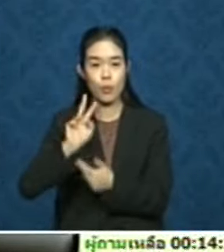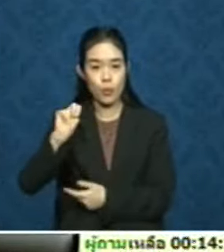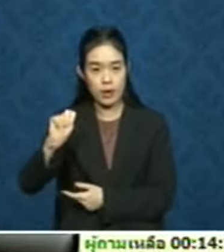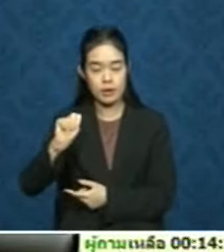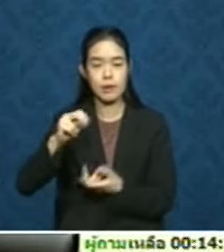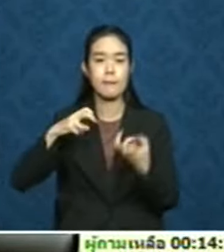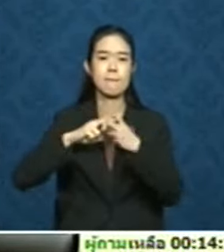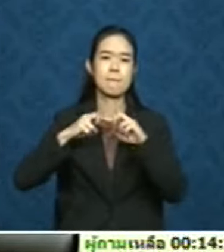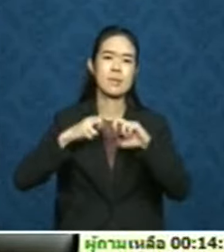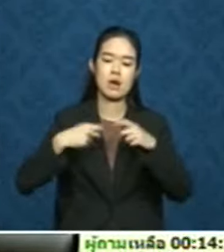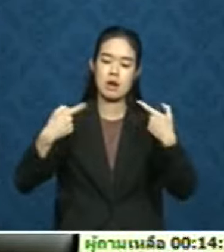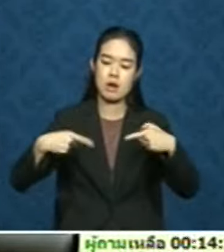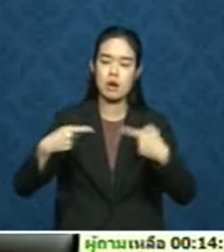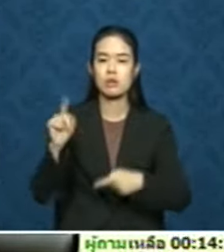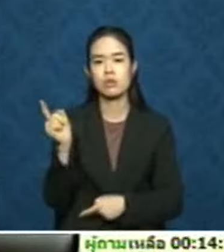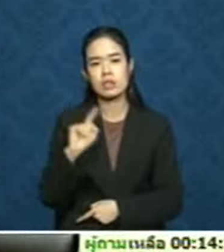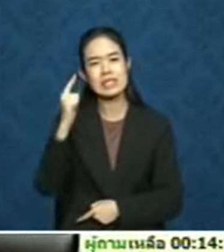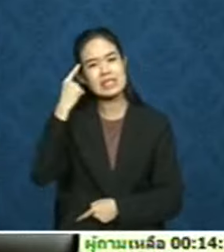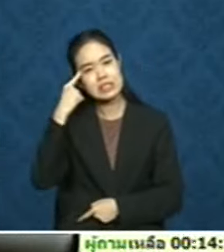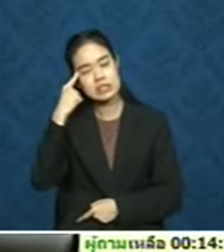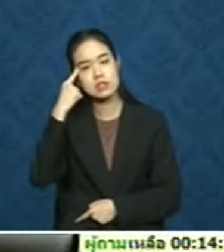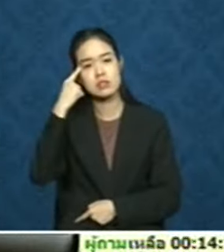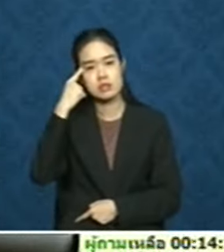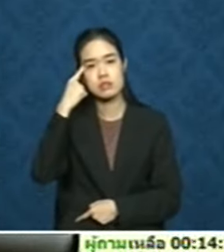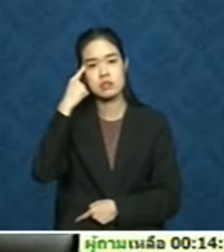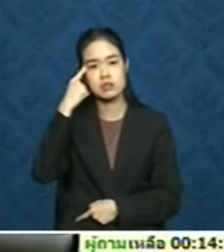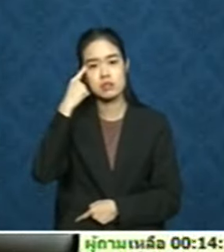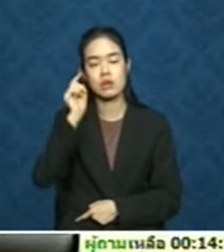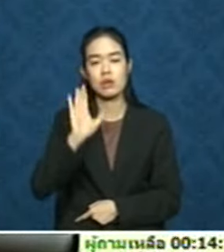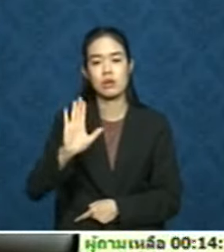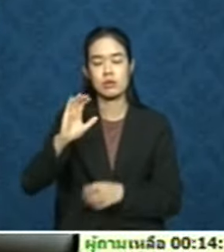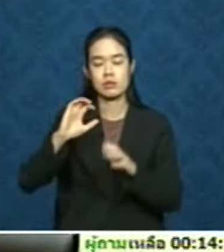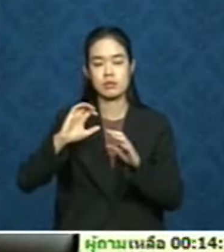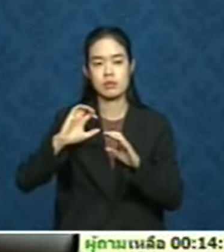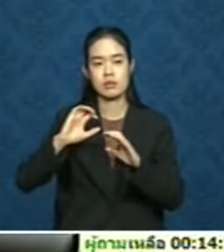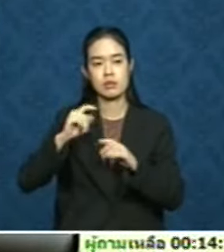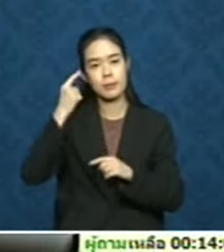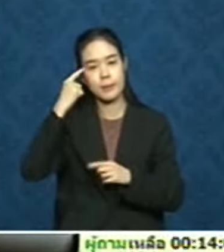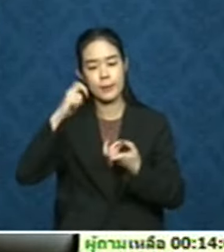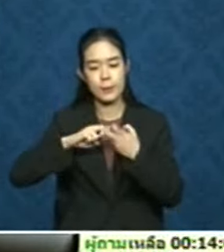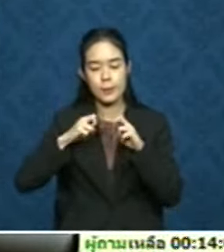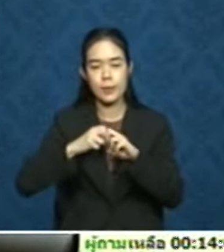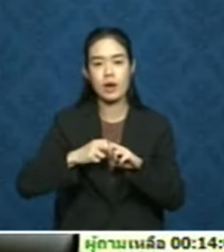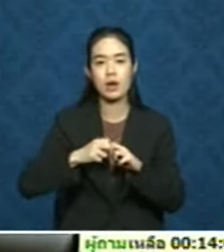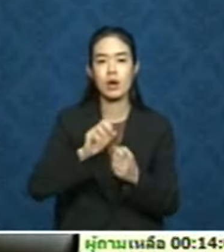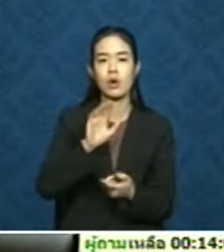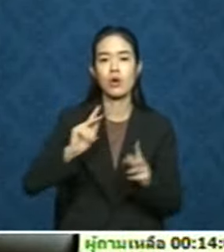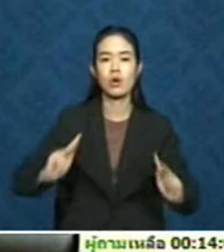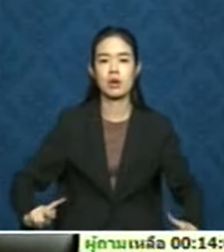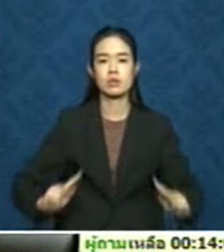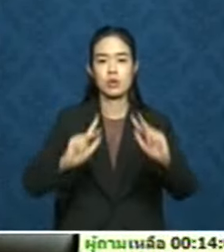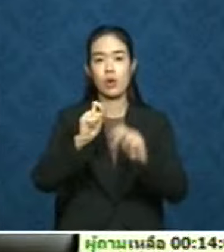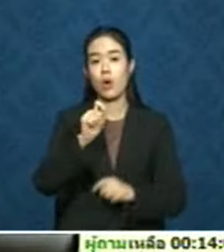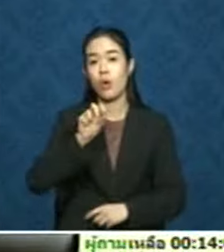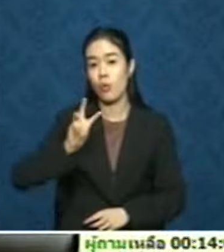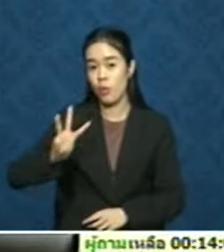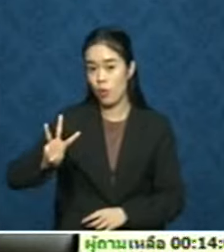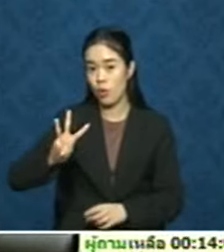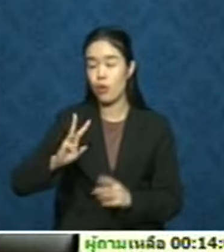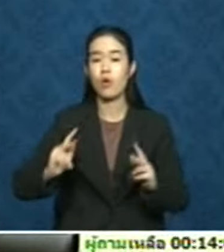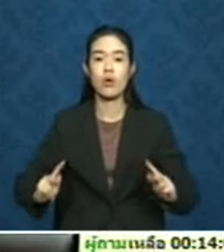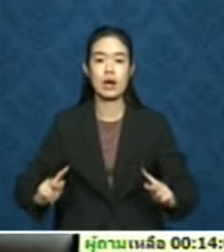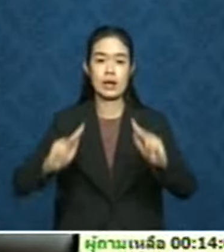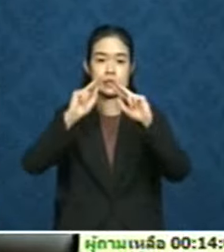จากแนวความคิดการให้สัมภาษณ์ของท่านรัฐมนตรีว่าการกระทรวงอวนะครับ กระทรวงอุดมศึก